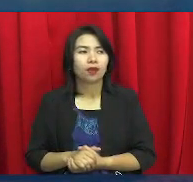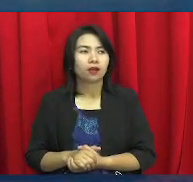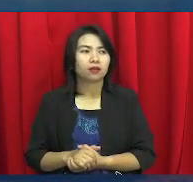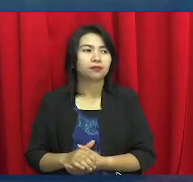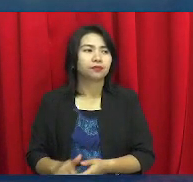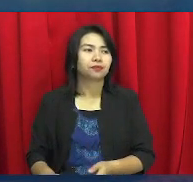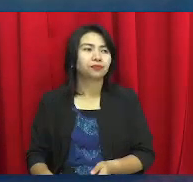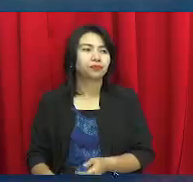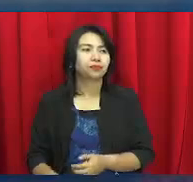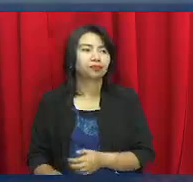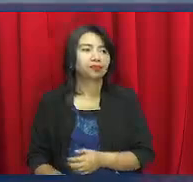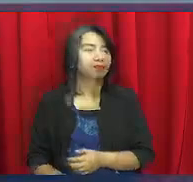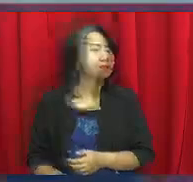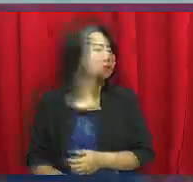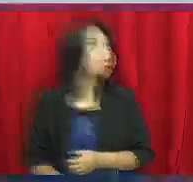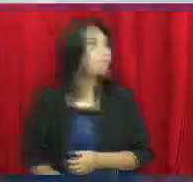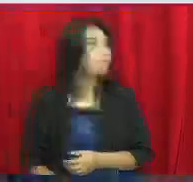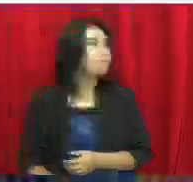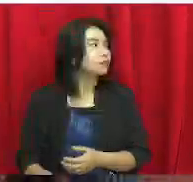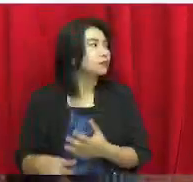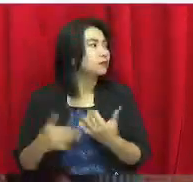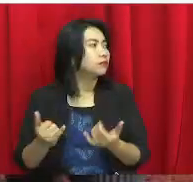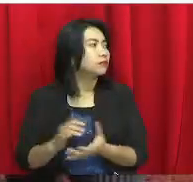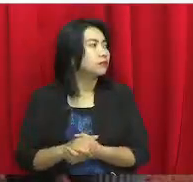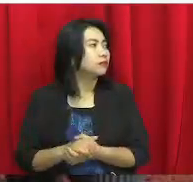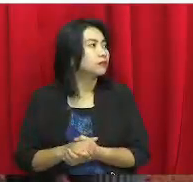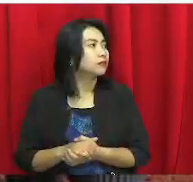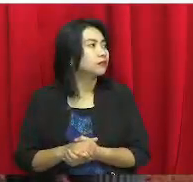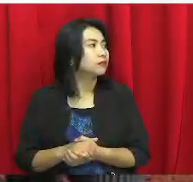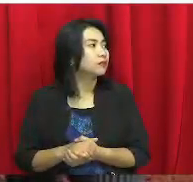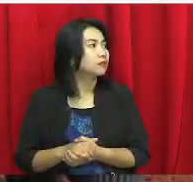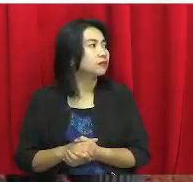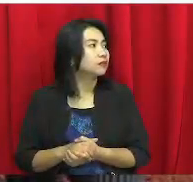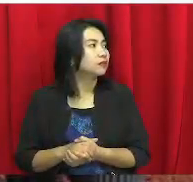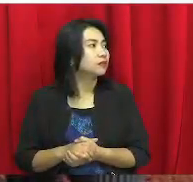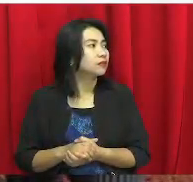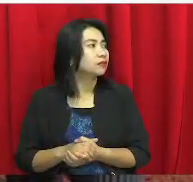they will have that thinking na they will have that thinking na